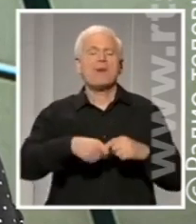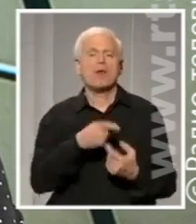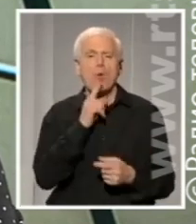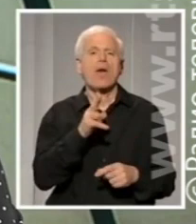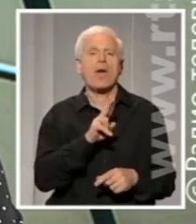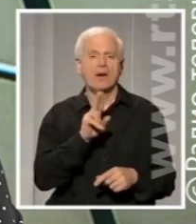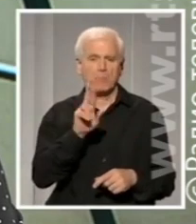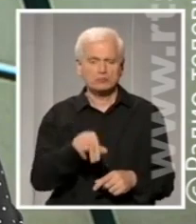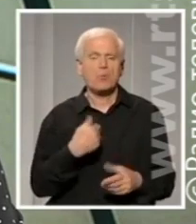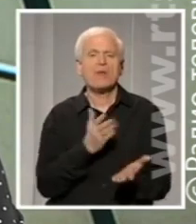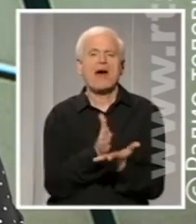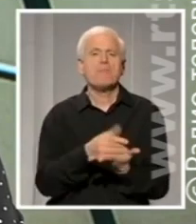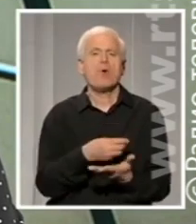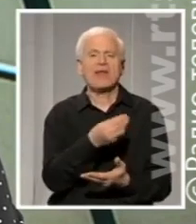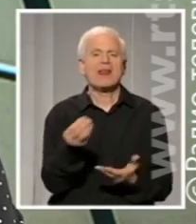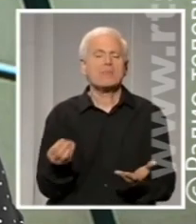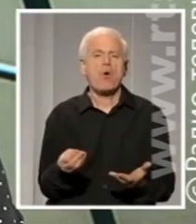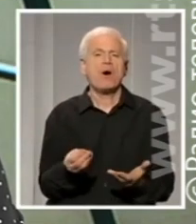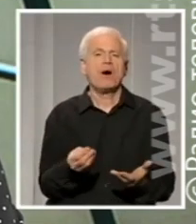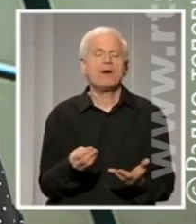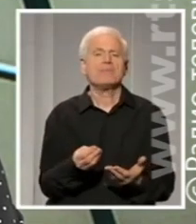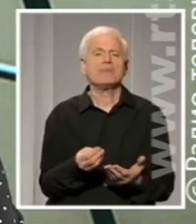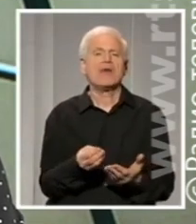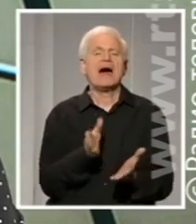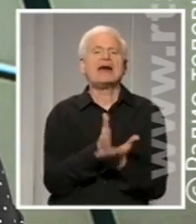moći također da podelimo na web mestu